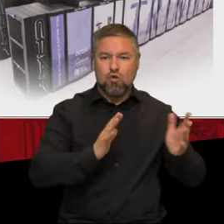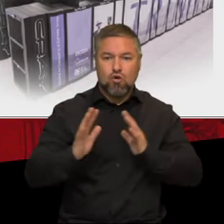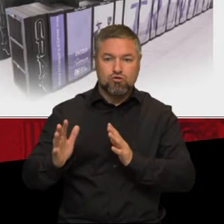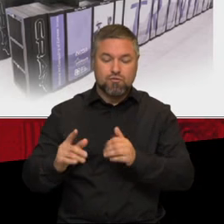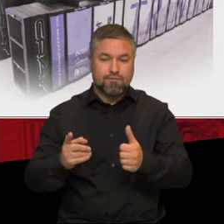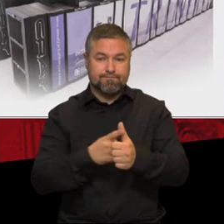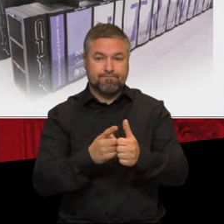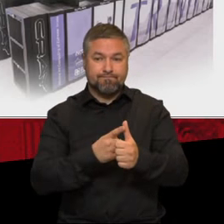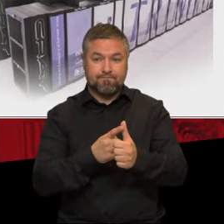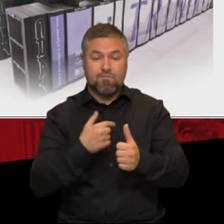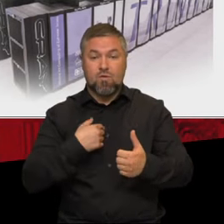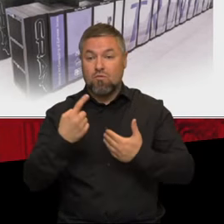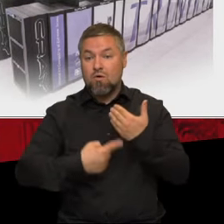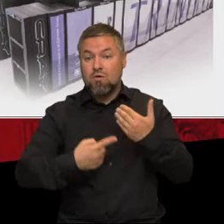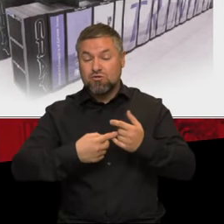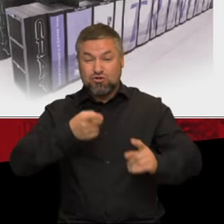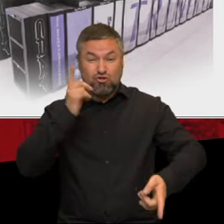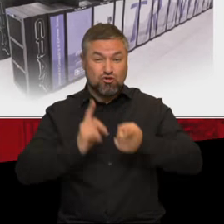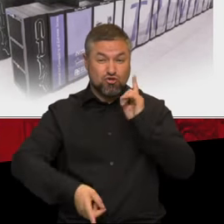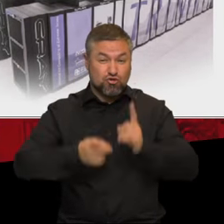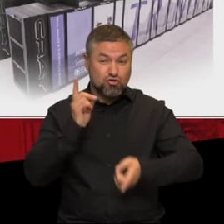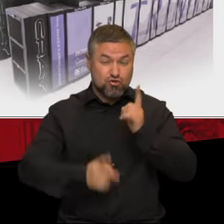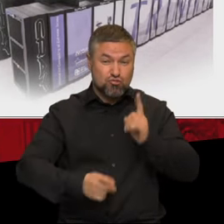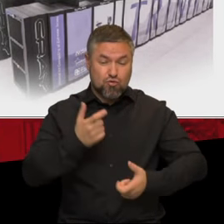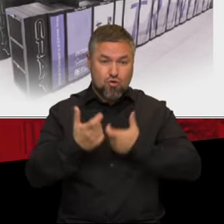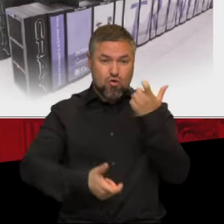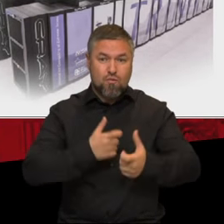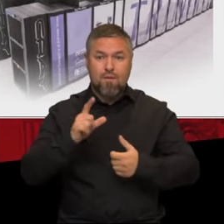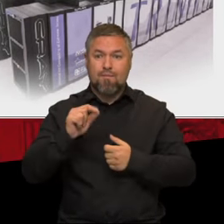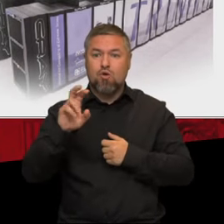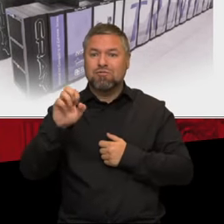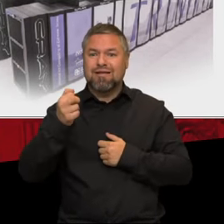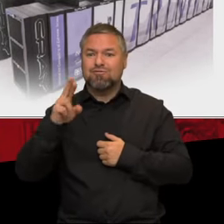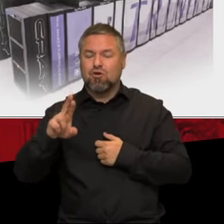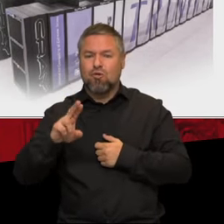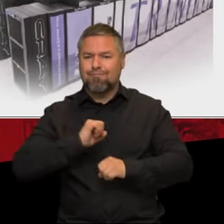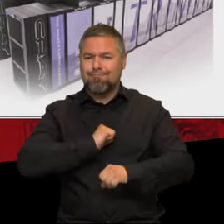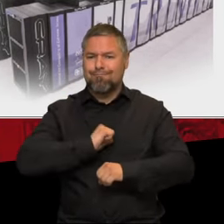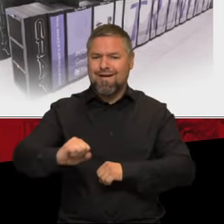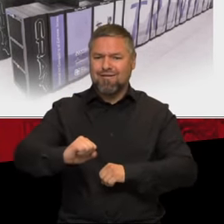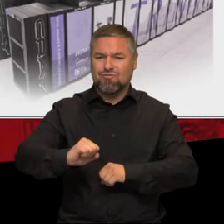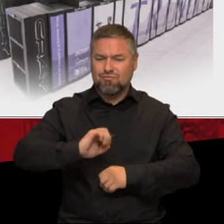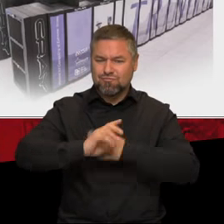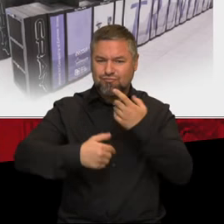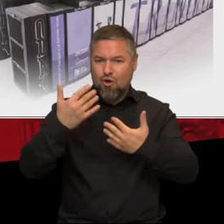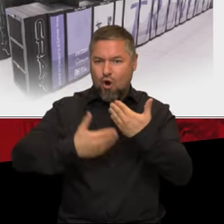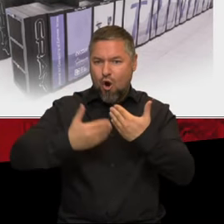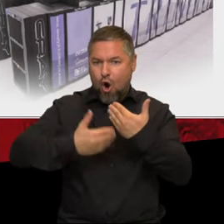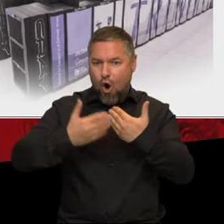Z jednej strony mogliśmy liczyć na coraz szybsze procesory, może